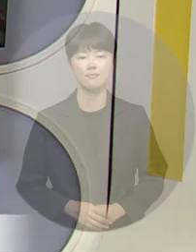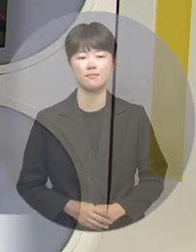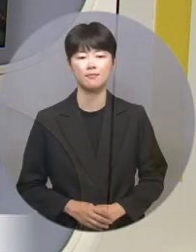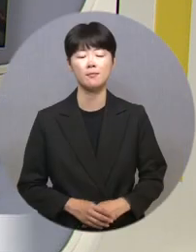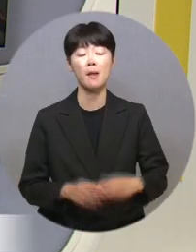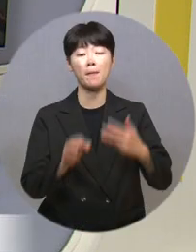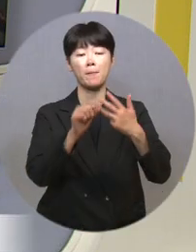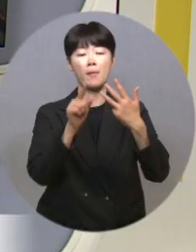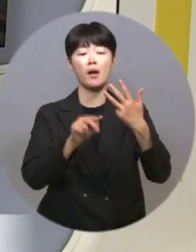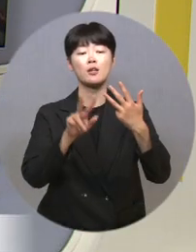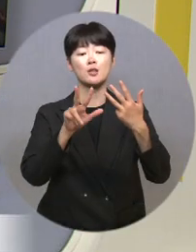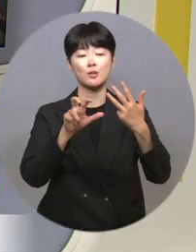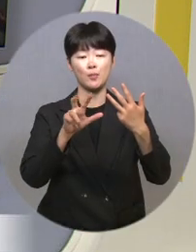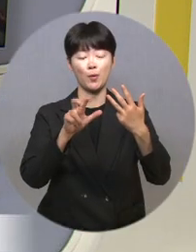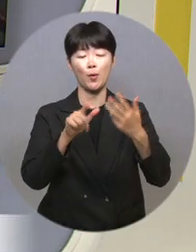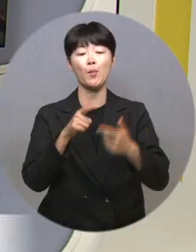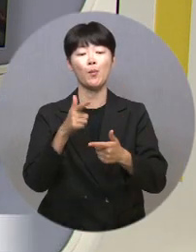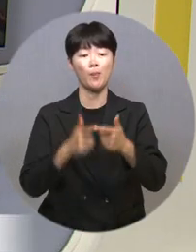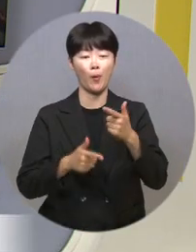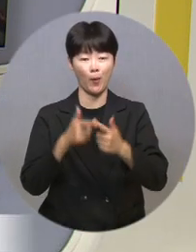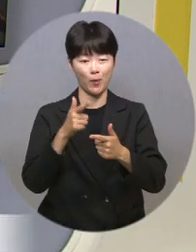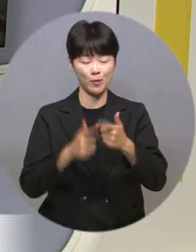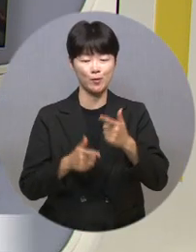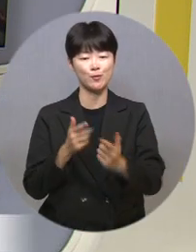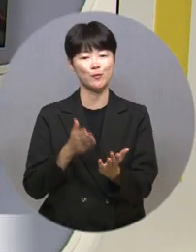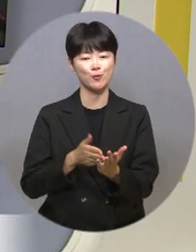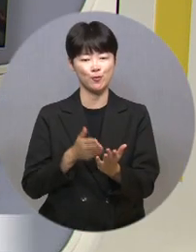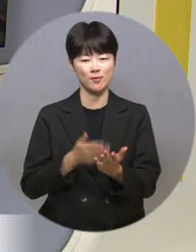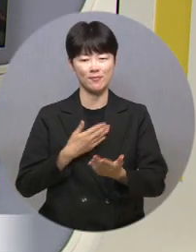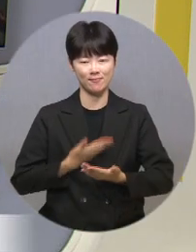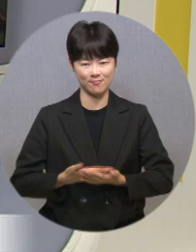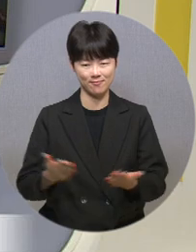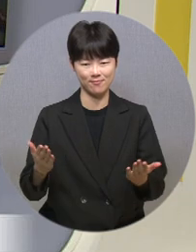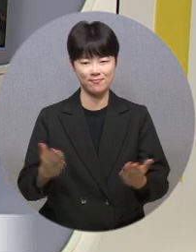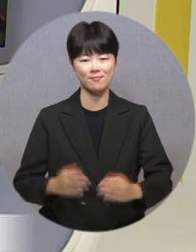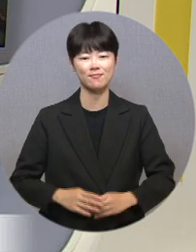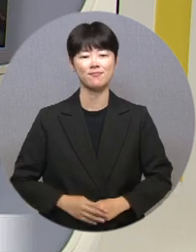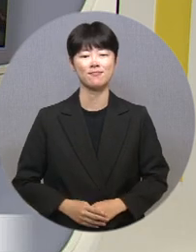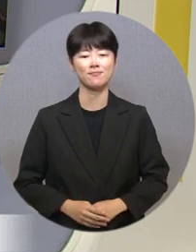8월 25일 목요일 만만한 뉴스는 지역 네트워크 소식으로 함께합니다.